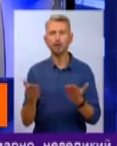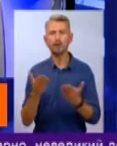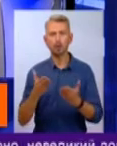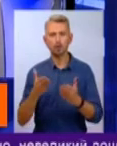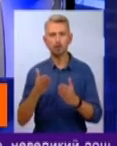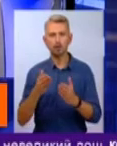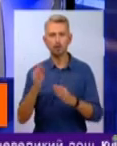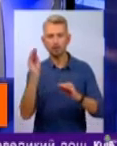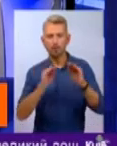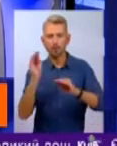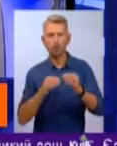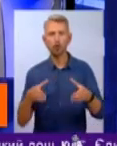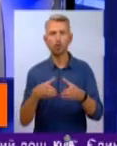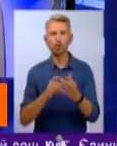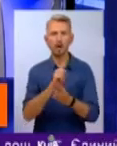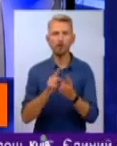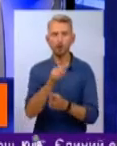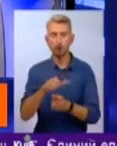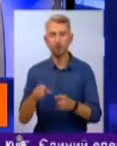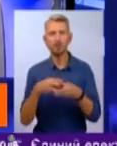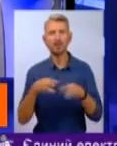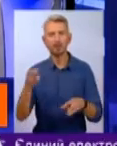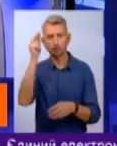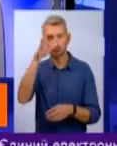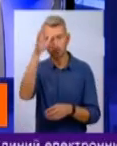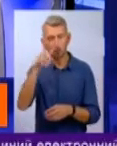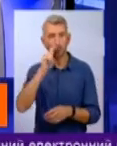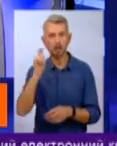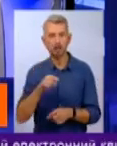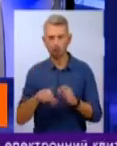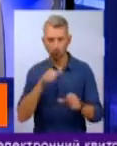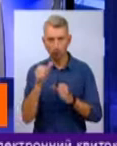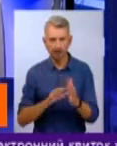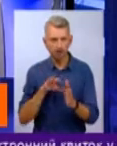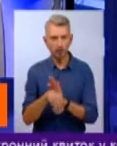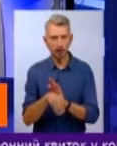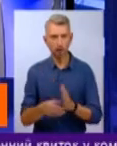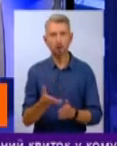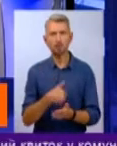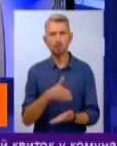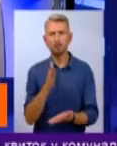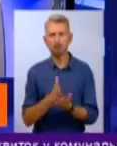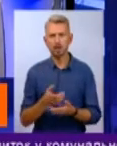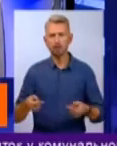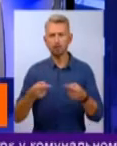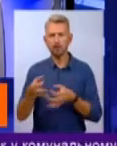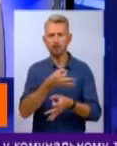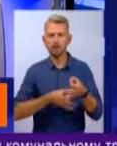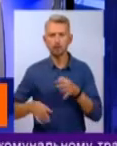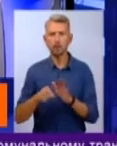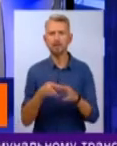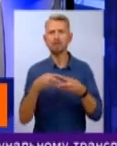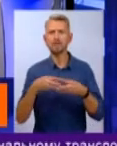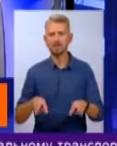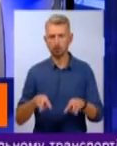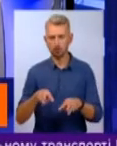група реформаторів і Міністерство освіти і науки України в цьому році це запровадило. Ми мали відповідні дискусії з міністром освіти Лілією